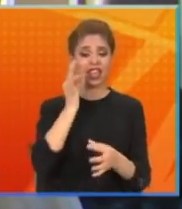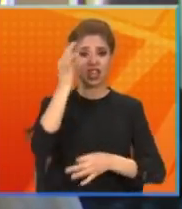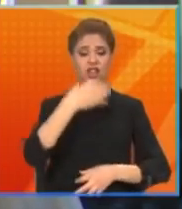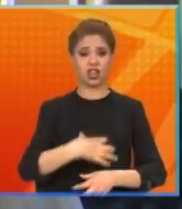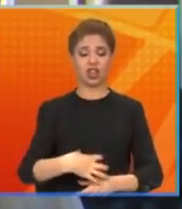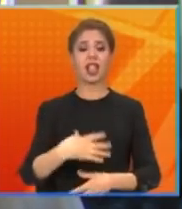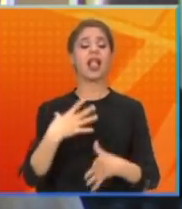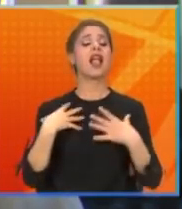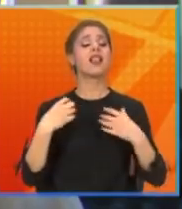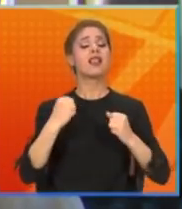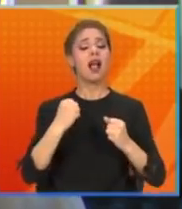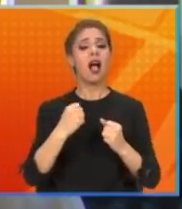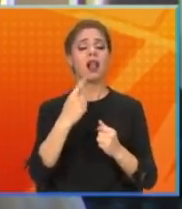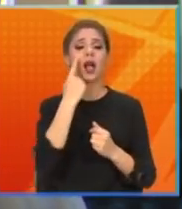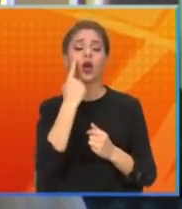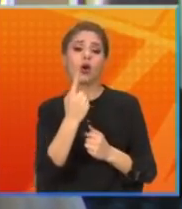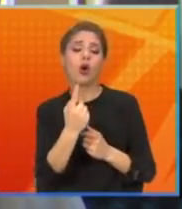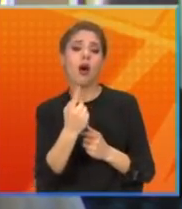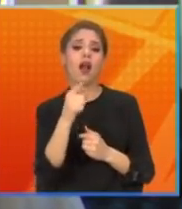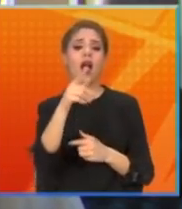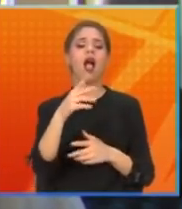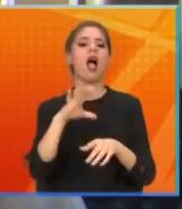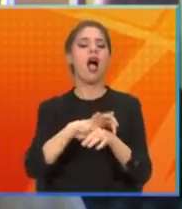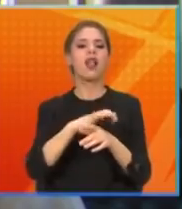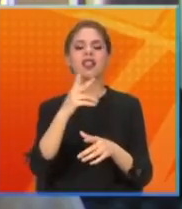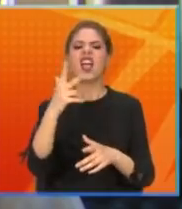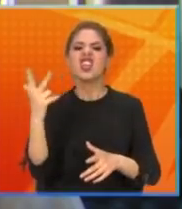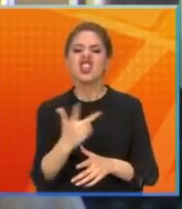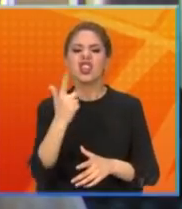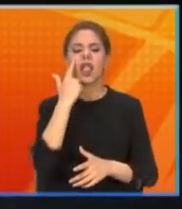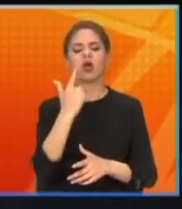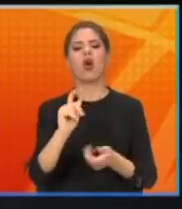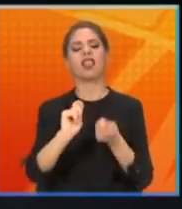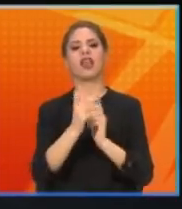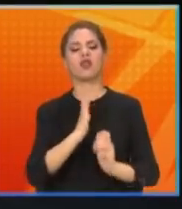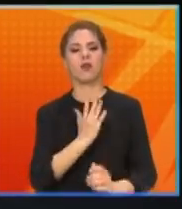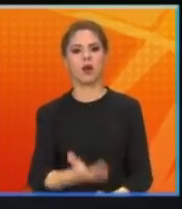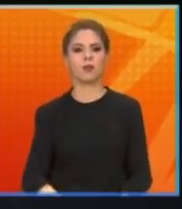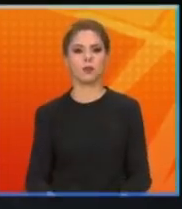sağlık durumuna, daha önceki sağlık durumuna, hastalığın şiddetine göre değişecektir.